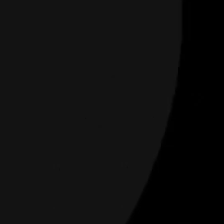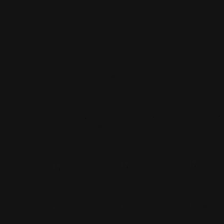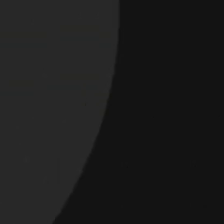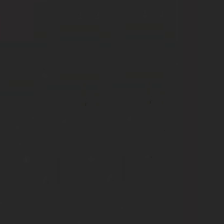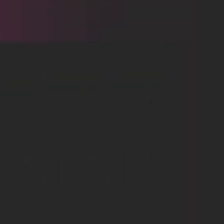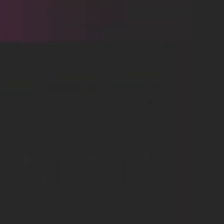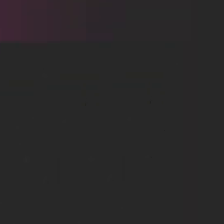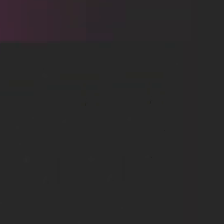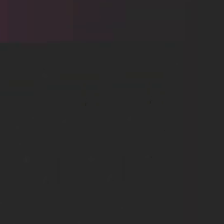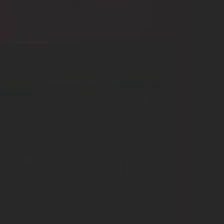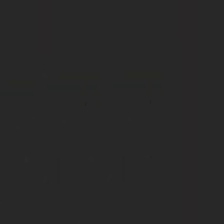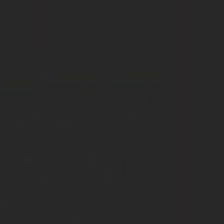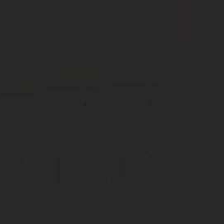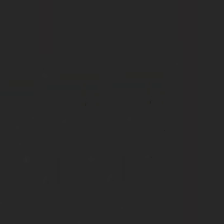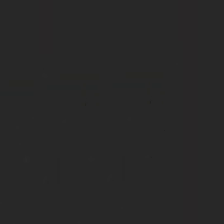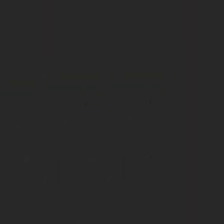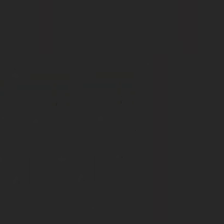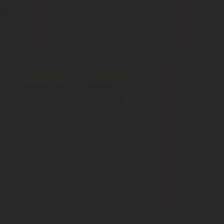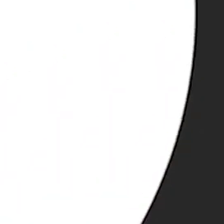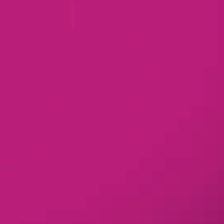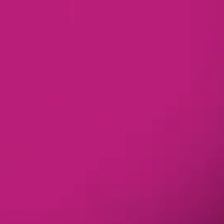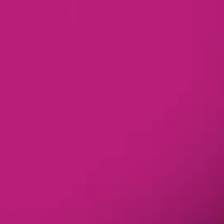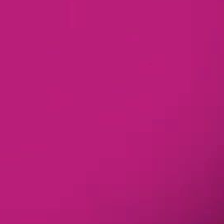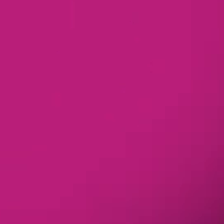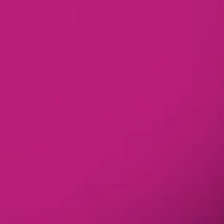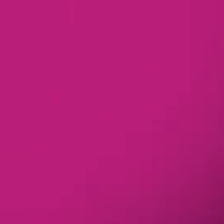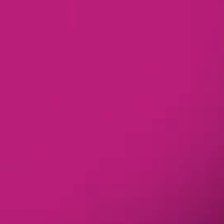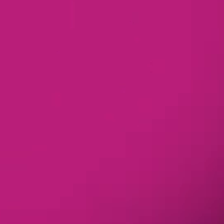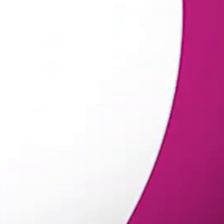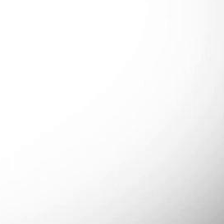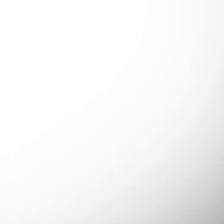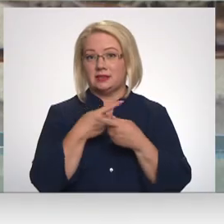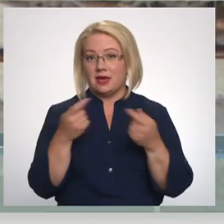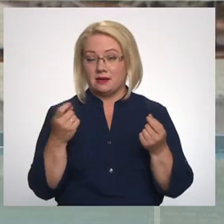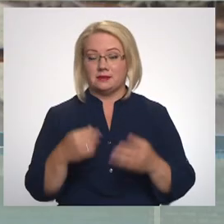Re, visi ēters ir te!